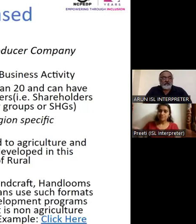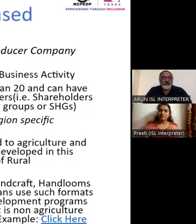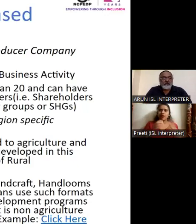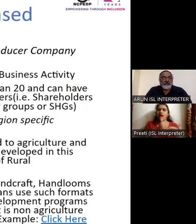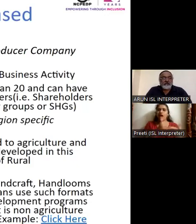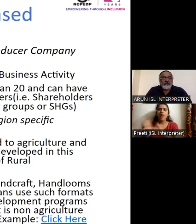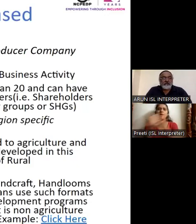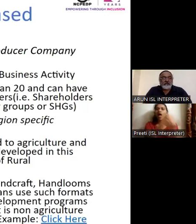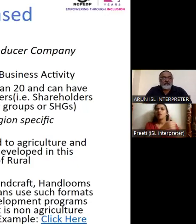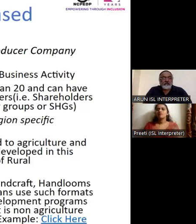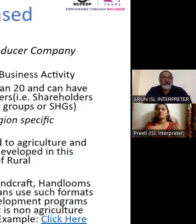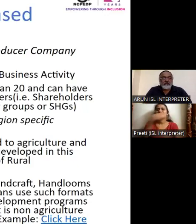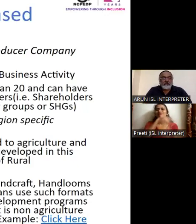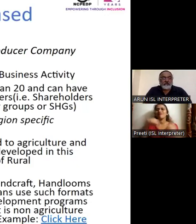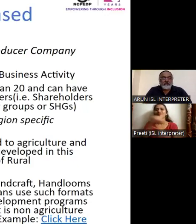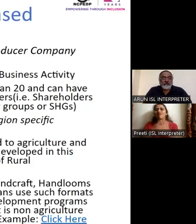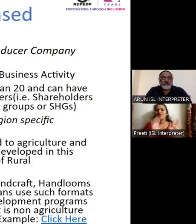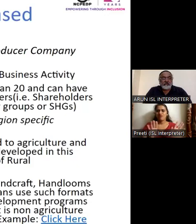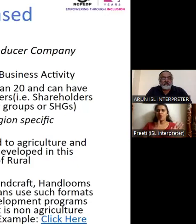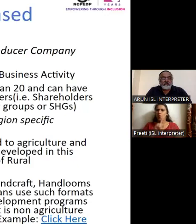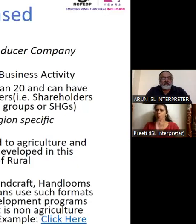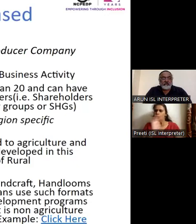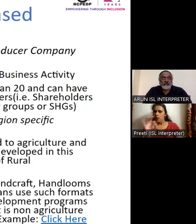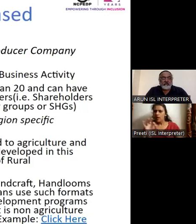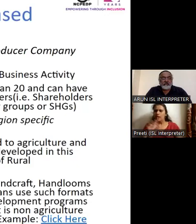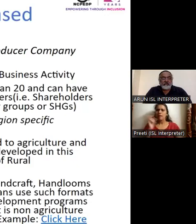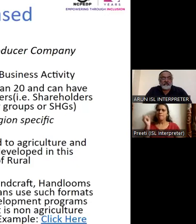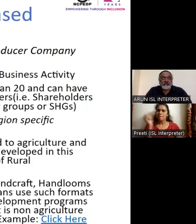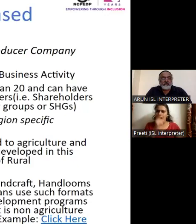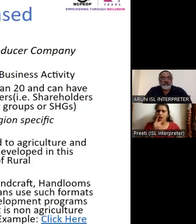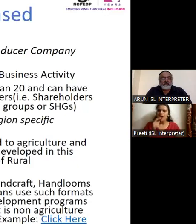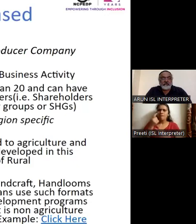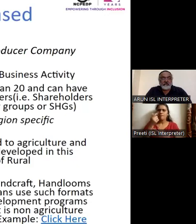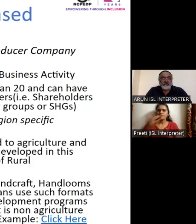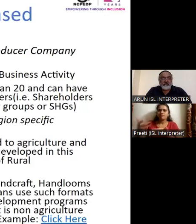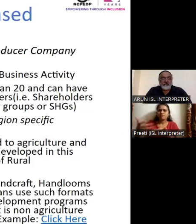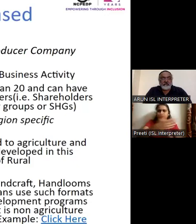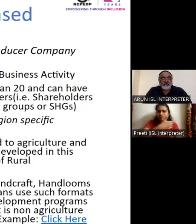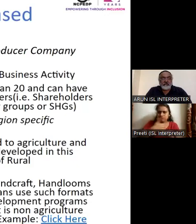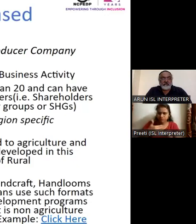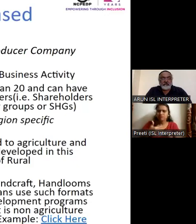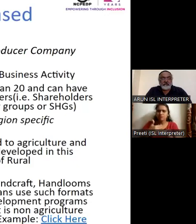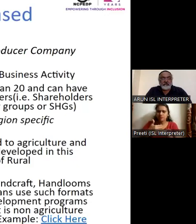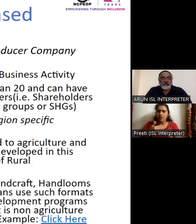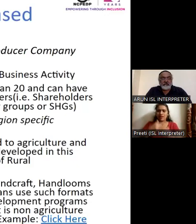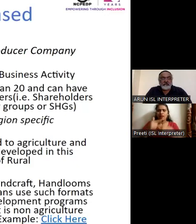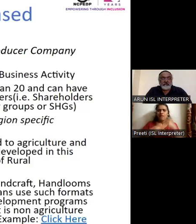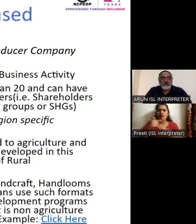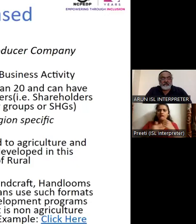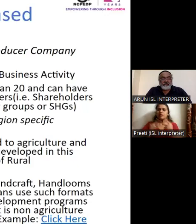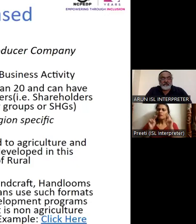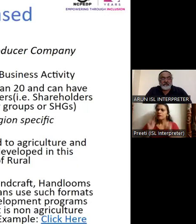हेल्प करते हैं, ये वीकली बेसिस या मंथली बेसिस पे पैसा इकट्ठा करेंगे, दे मीट ऑन अ रेगुलर बेसिस,